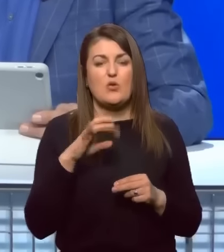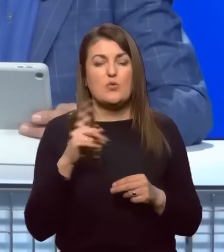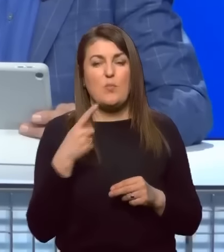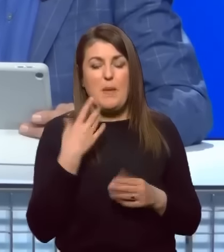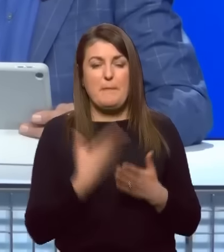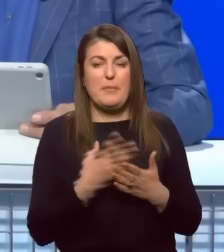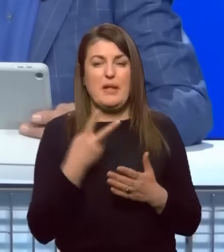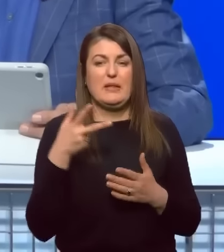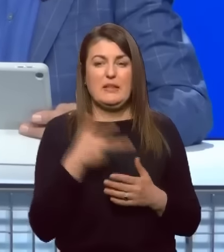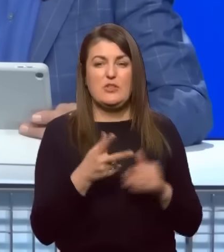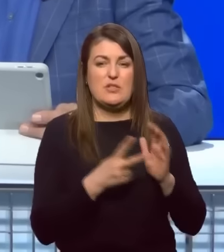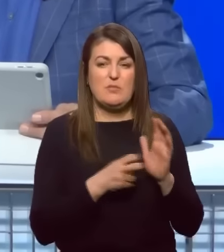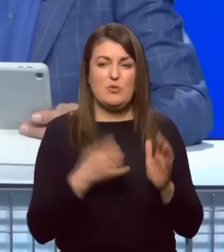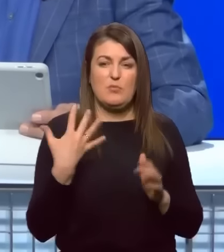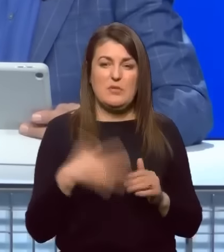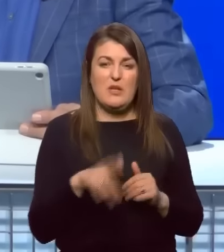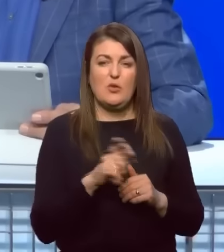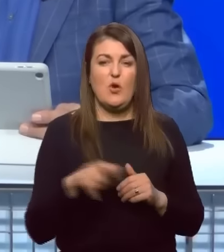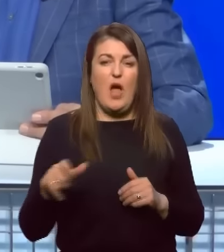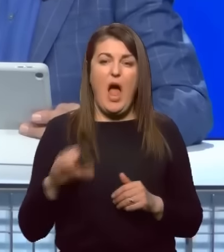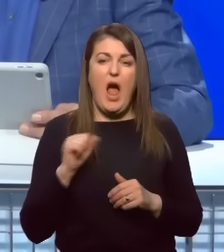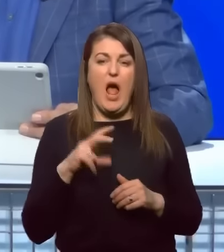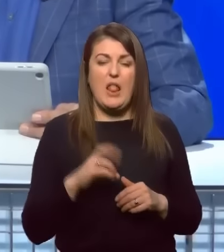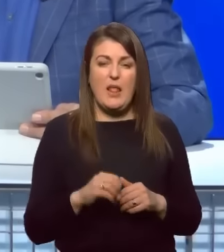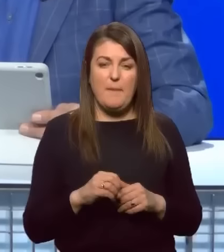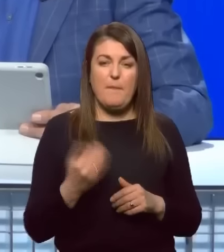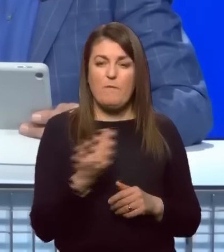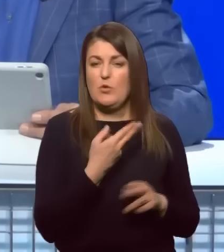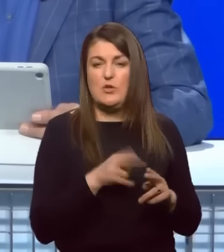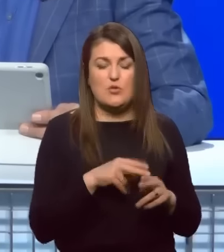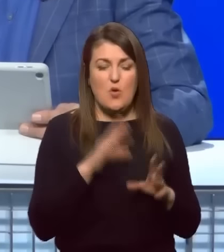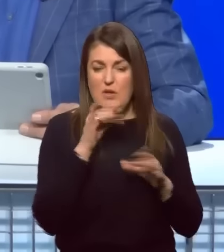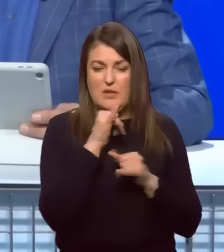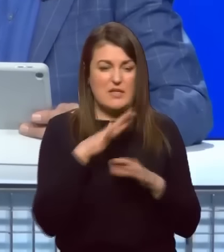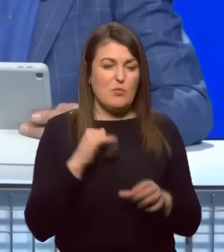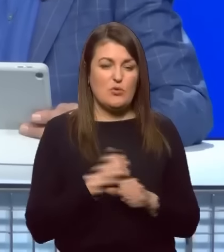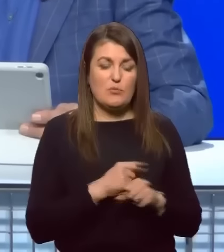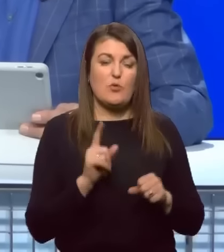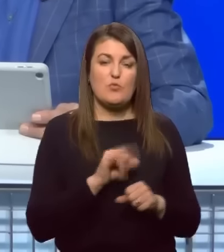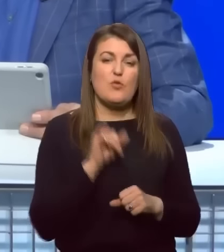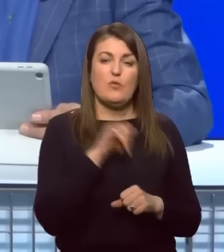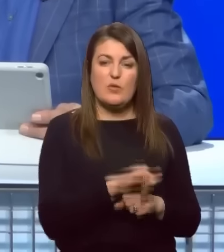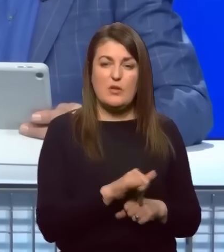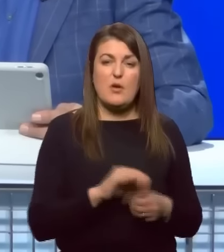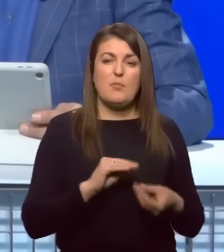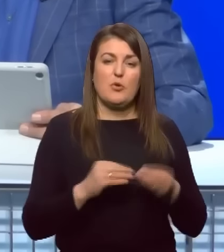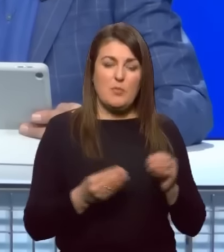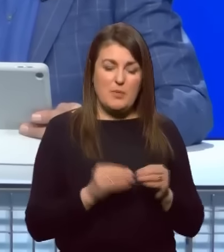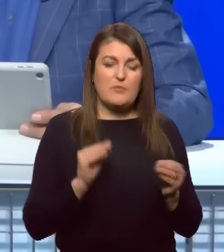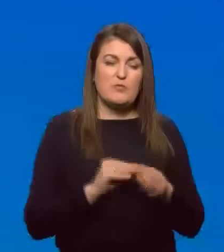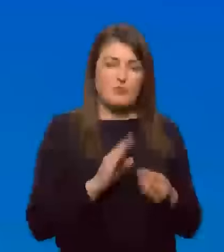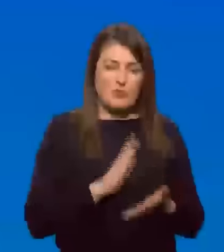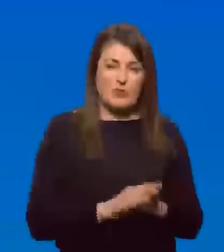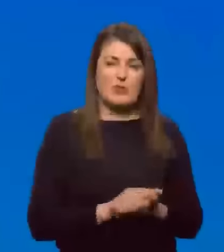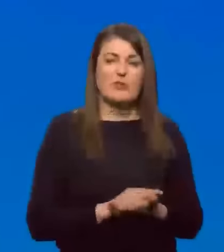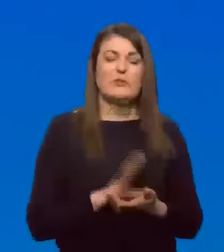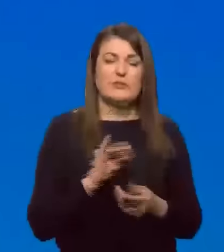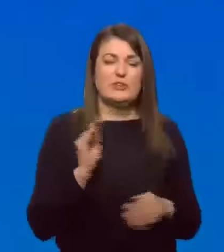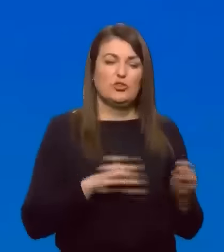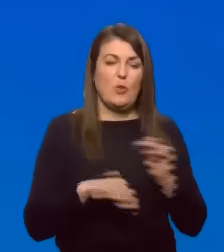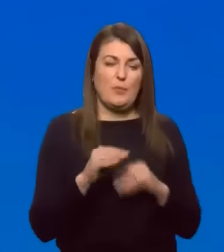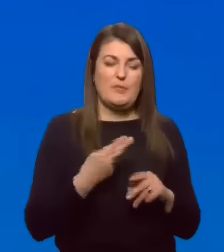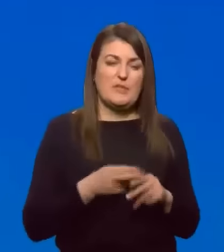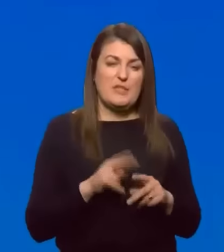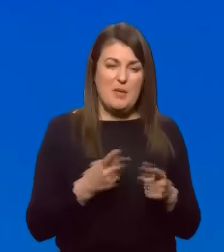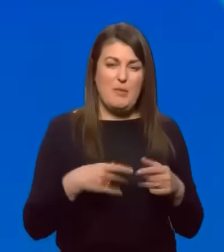на 3750 осіб. Але вони цього не змогли зробити, тому що в них проблема все ж таки є з штатною комплектацією